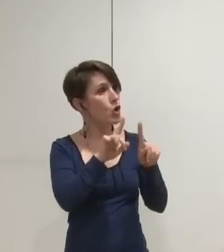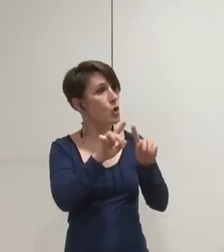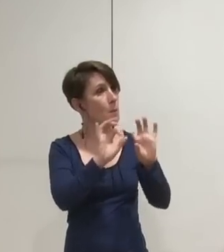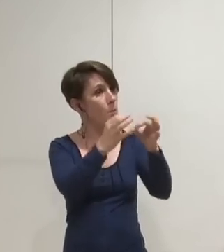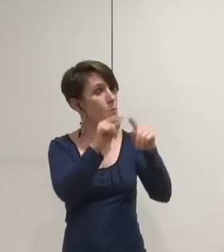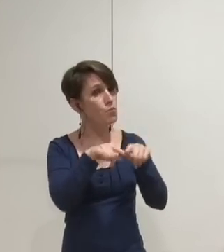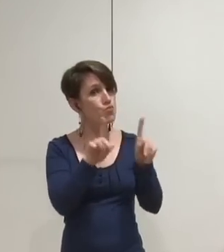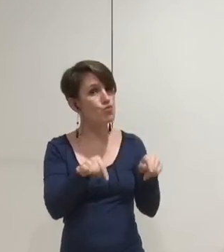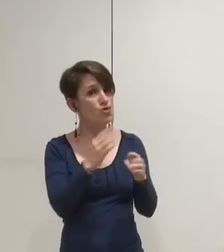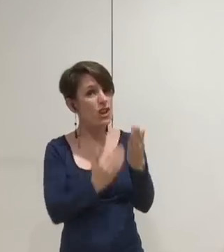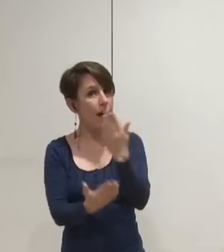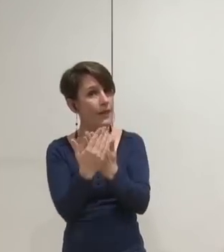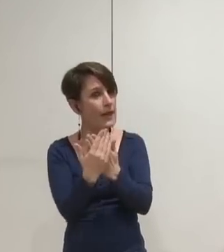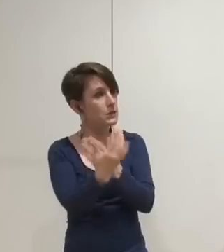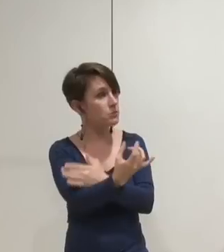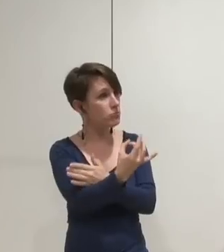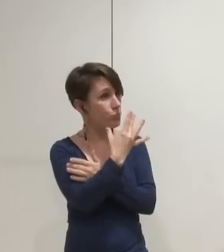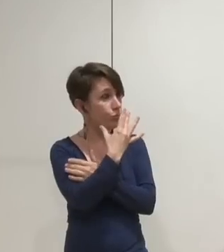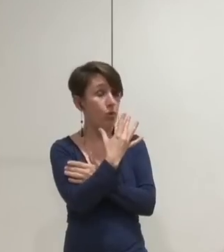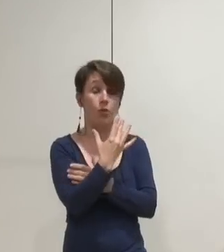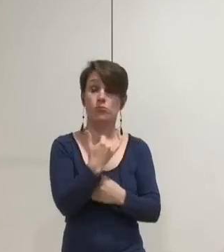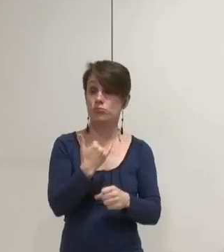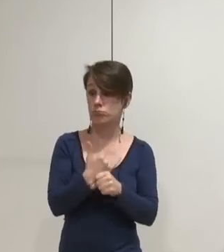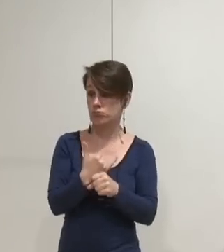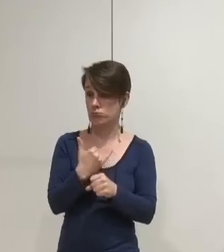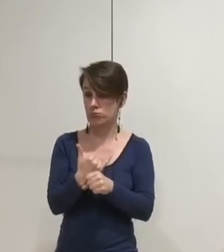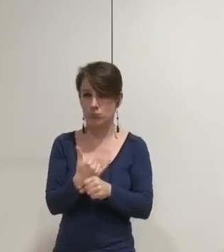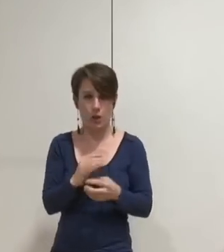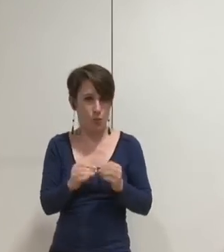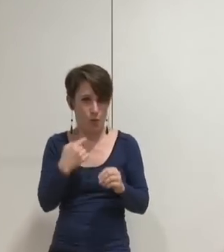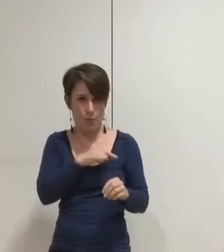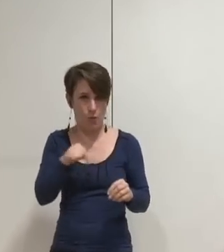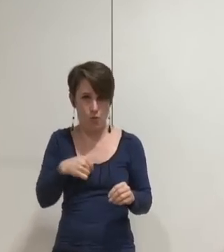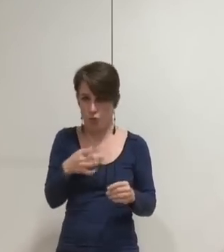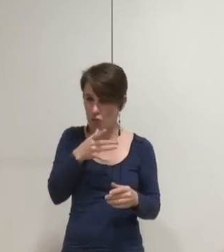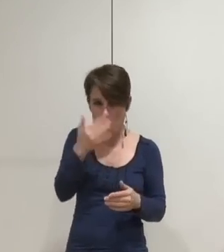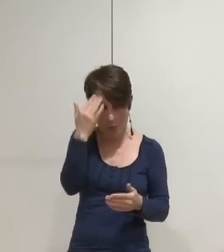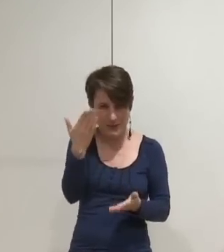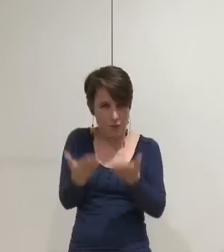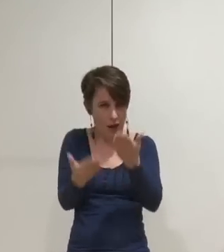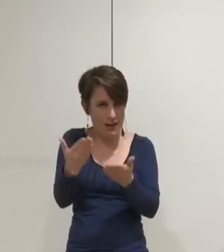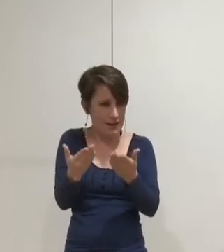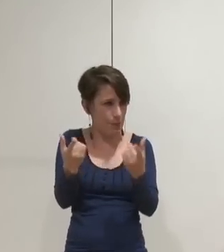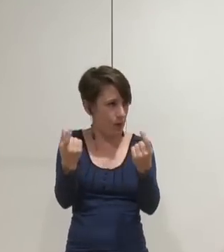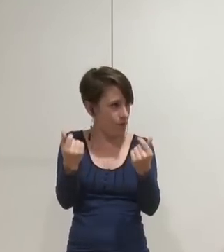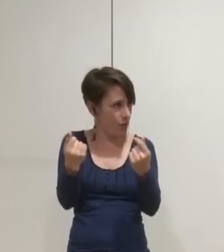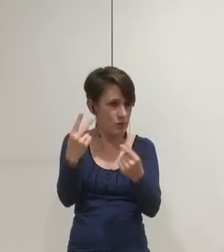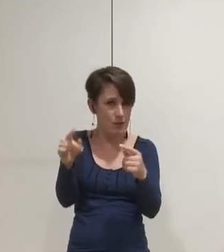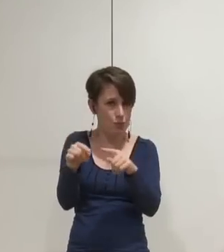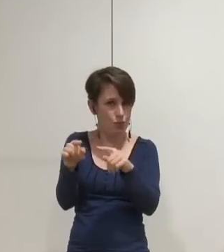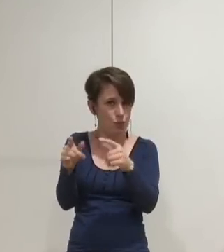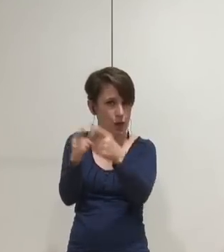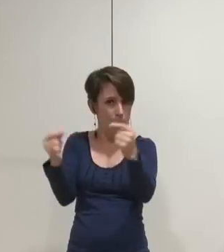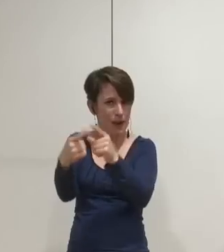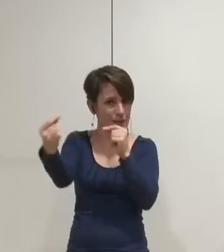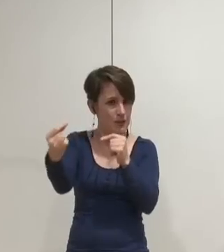nous a été refusé et bon c'est vrai que pour nous c'est difficile de connaître l'équilibre financier du palais si les déficits sont noyés dans les dépenses publiques de